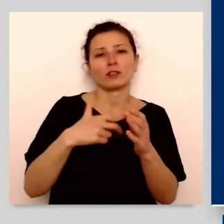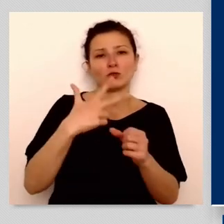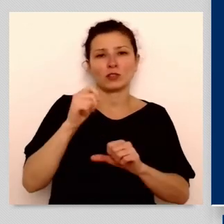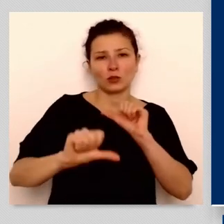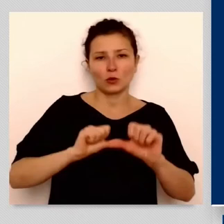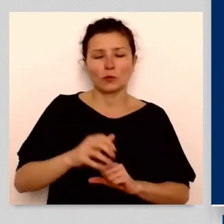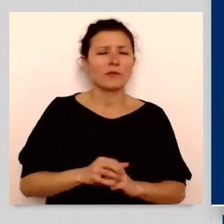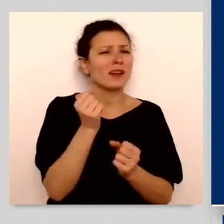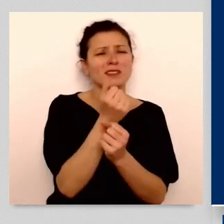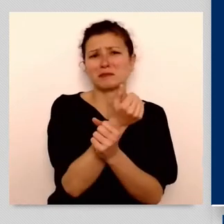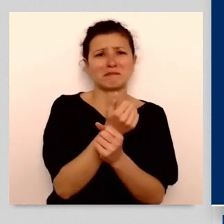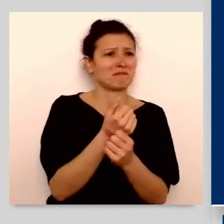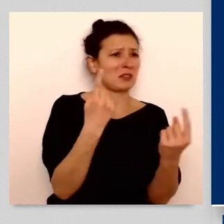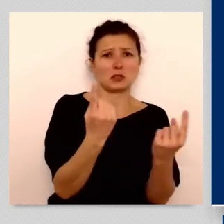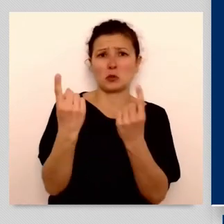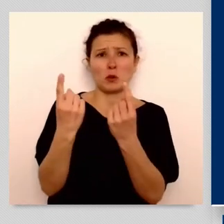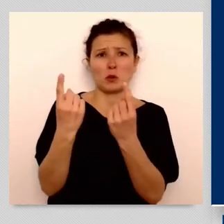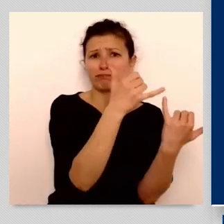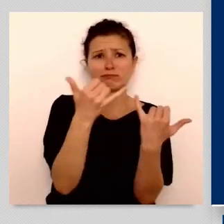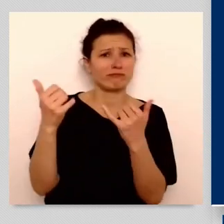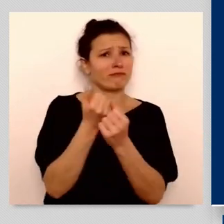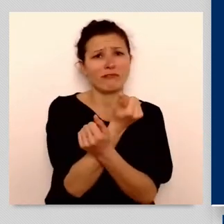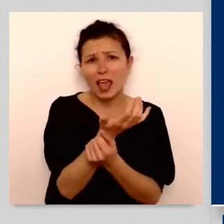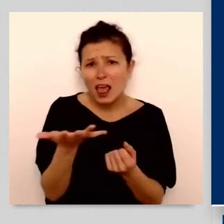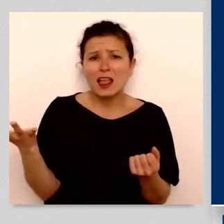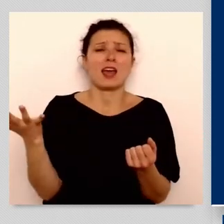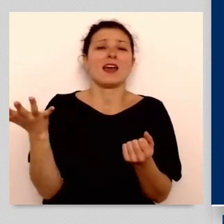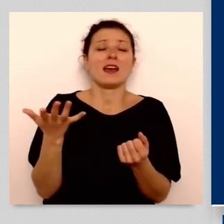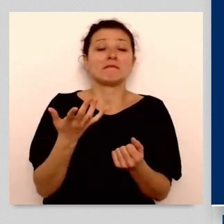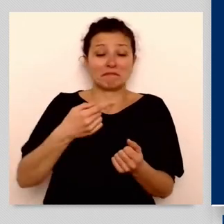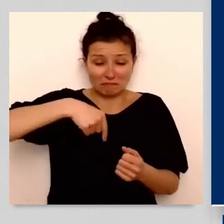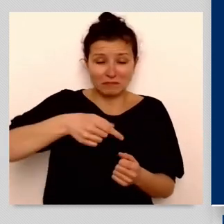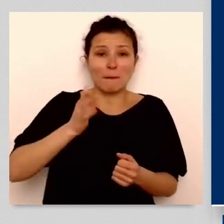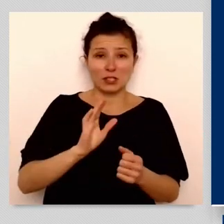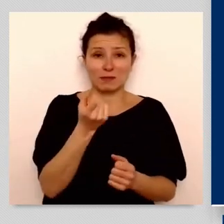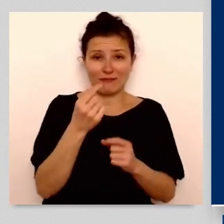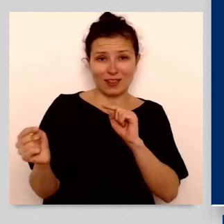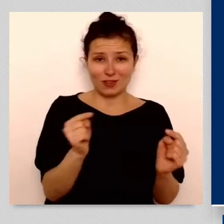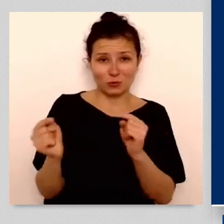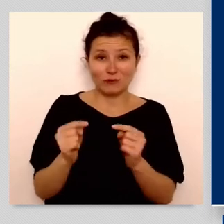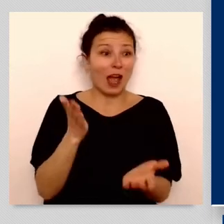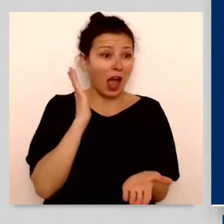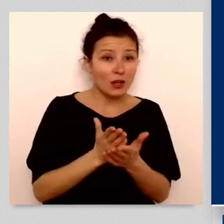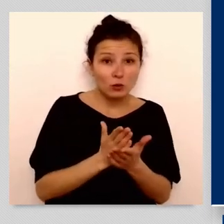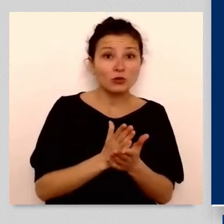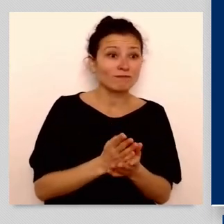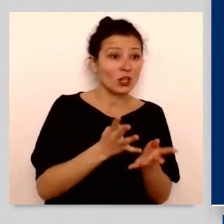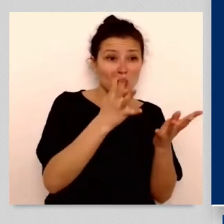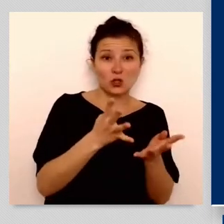dzieje się wiele i o tym będziemy już za chwilę rozmawiać, a już przedstawiam